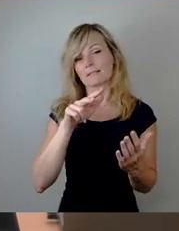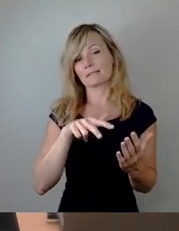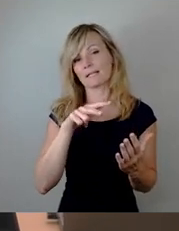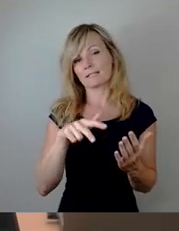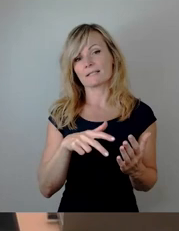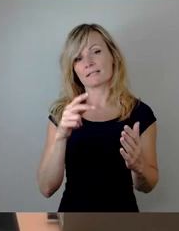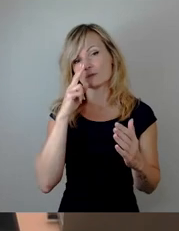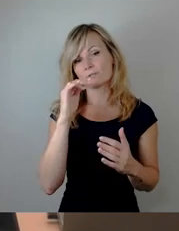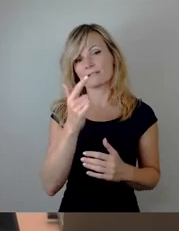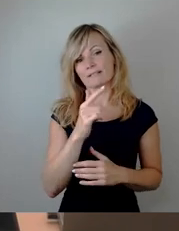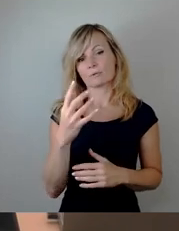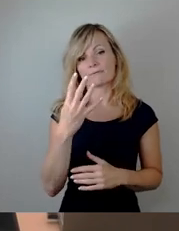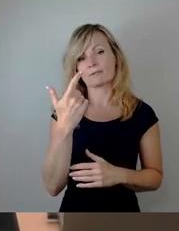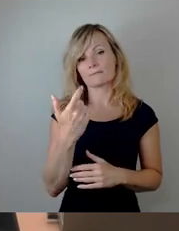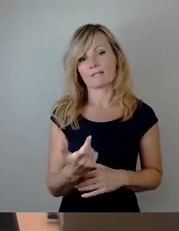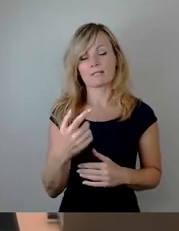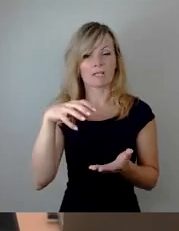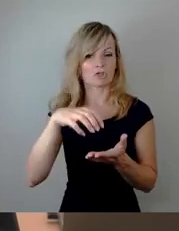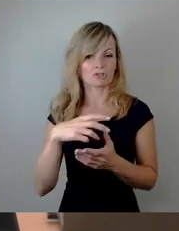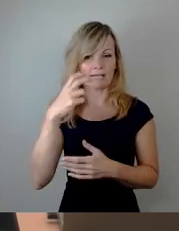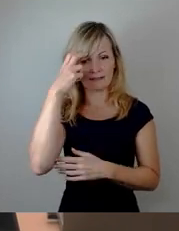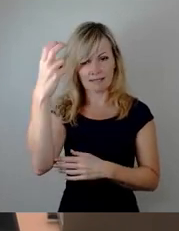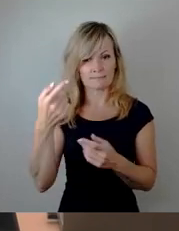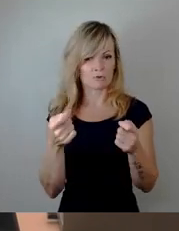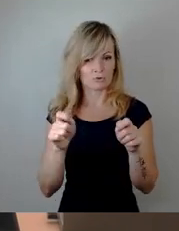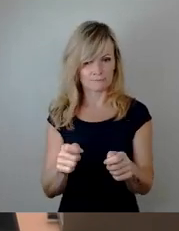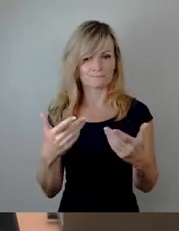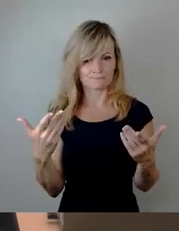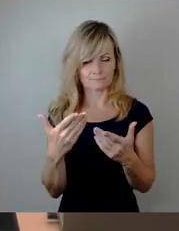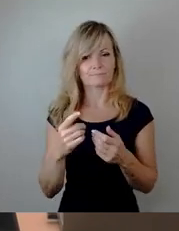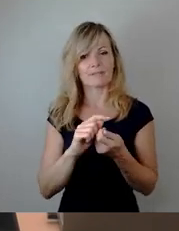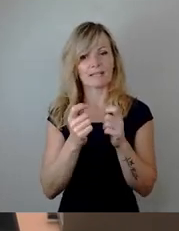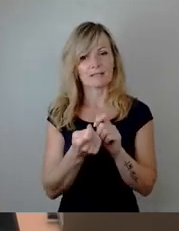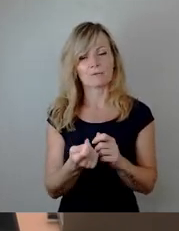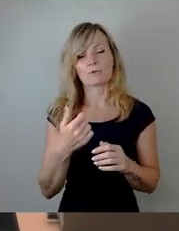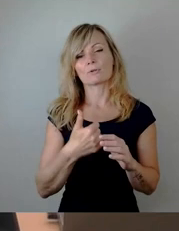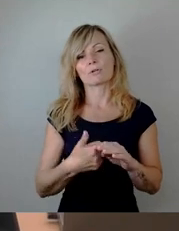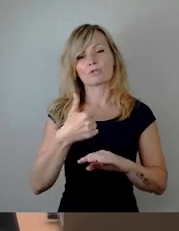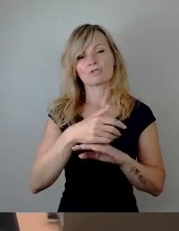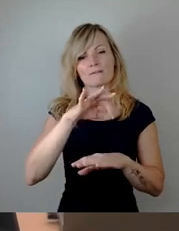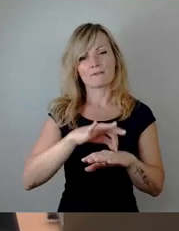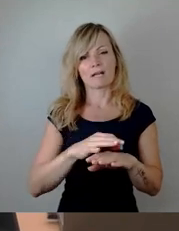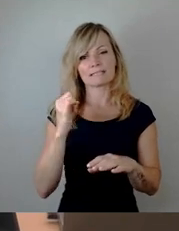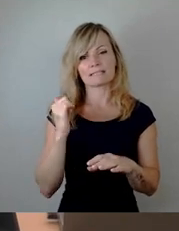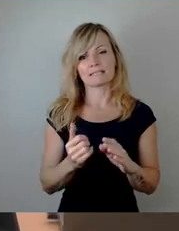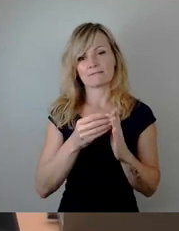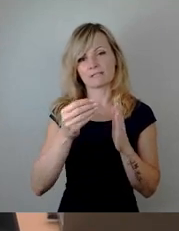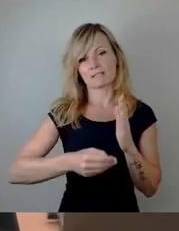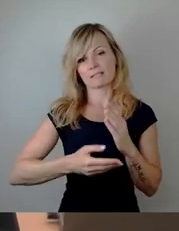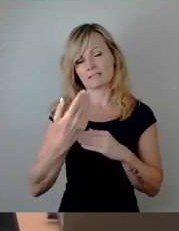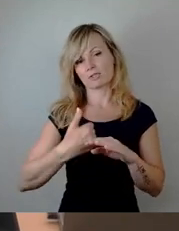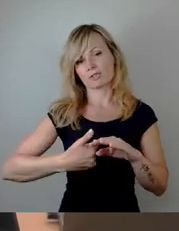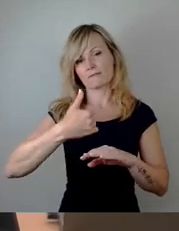13.06.2024 hat der Stadtrat folgenden Beschluss gefasst. Der Stadtrat nimmt die Änderung des Chefarztdienstvertrages des Chefarzt der